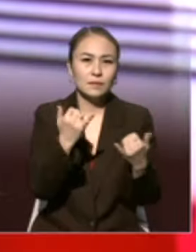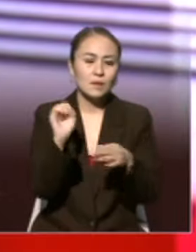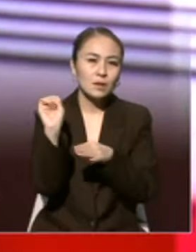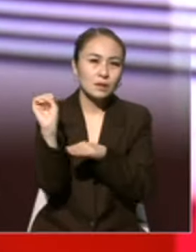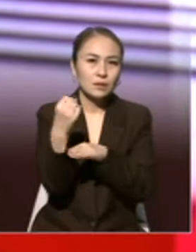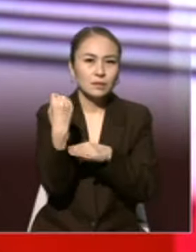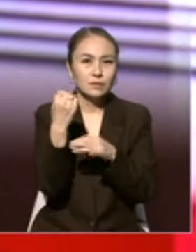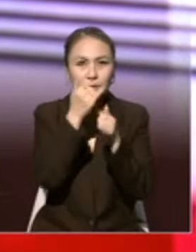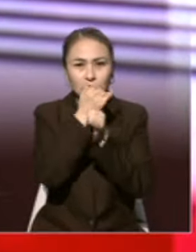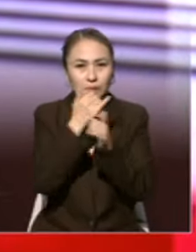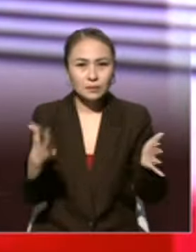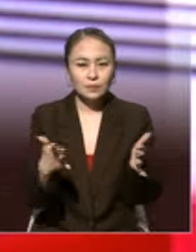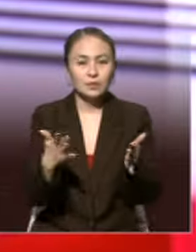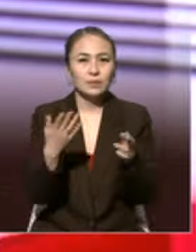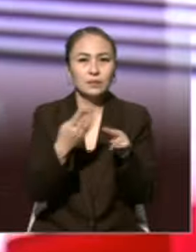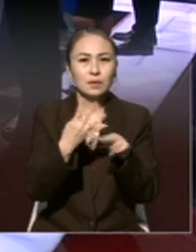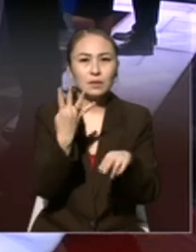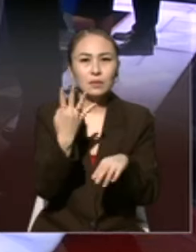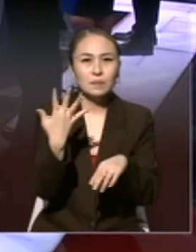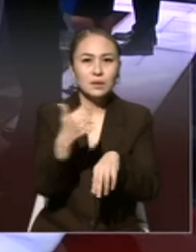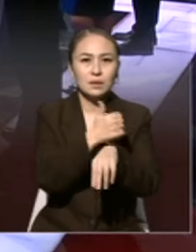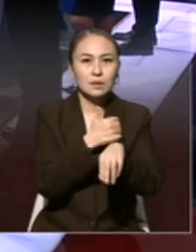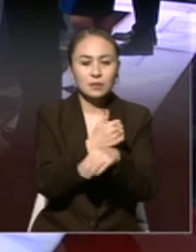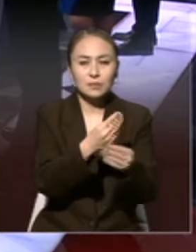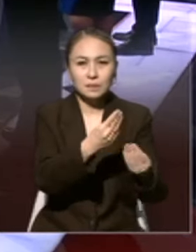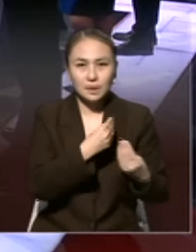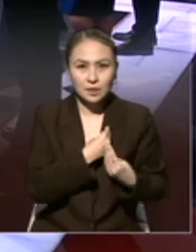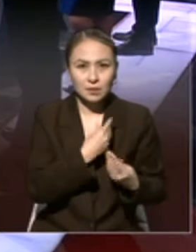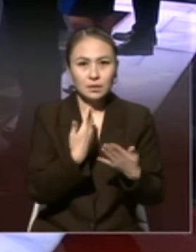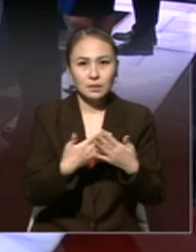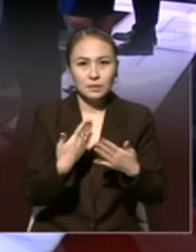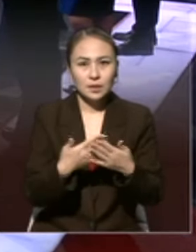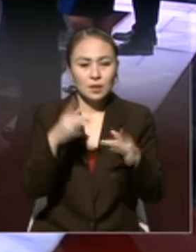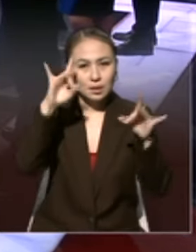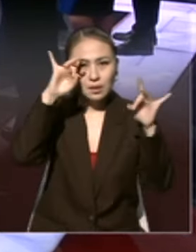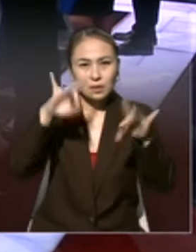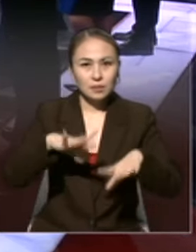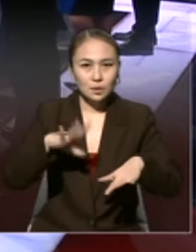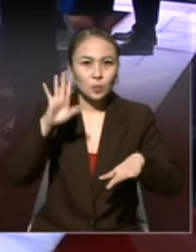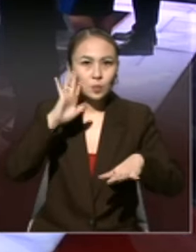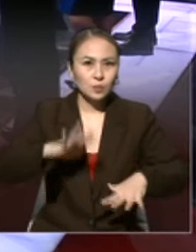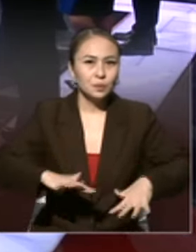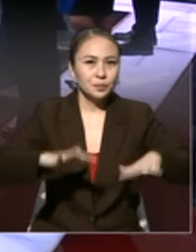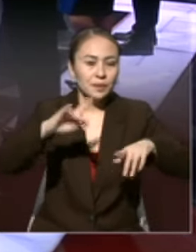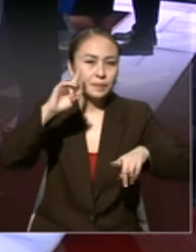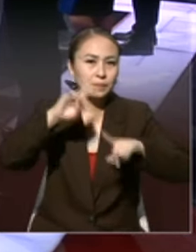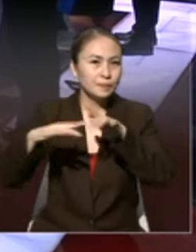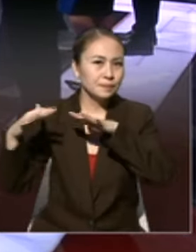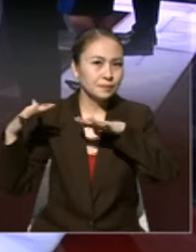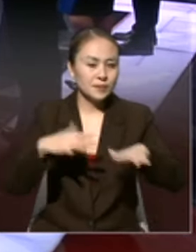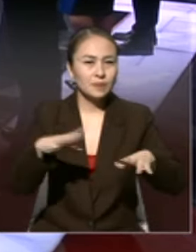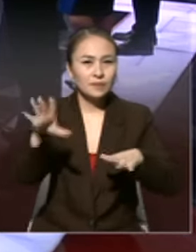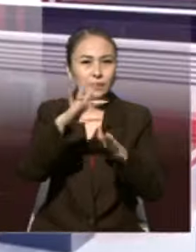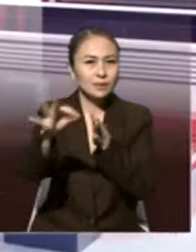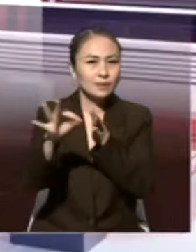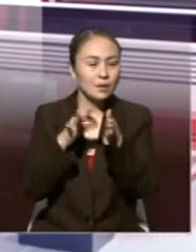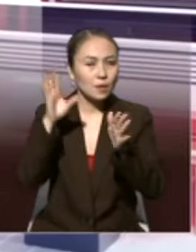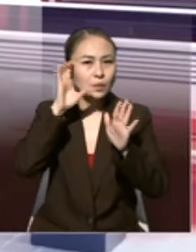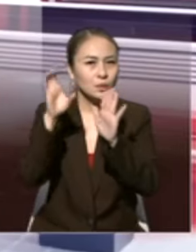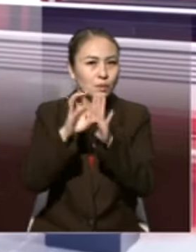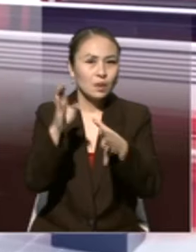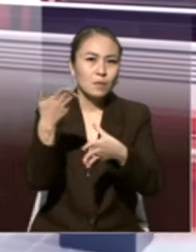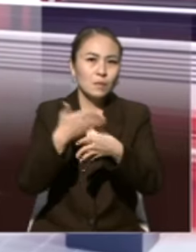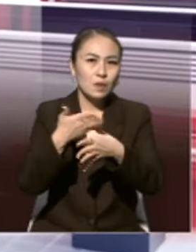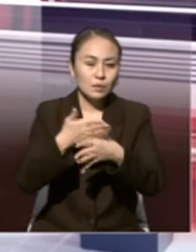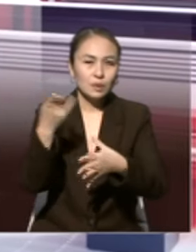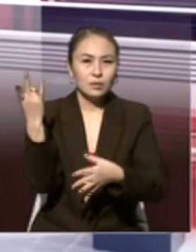беру бізде 4-5 сағат беріледі. Мысалы аяқ астынан судың бәрі келіп жатқан кезде сол себептен осындай беріліп